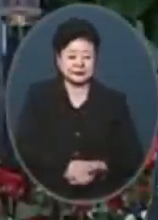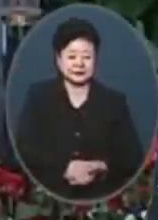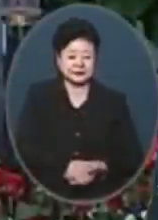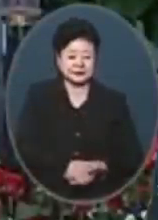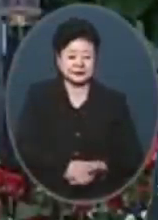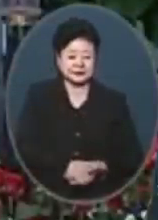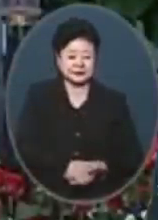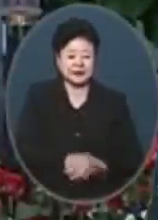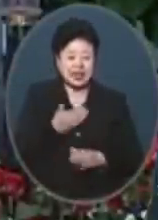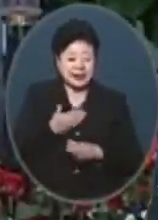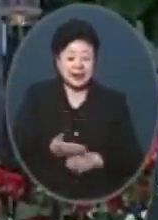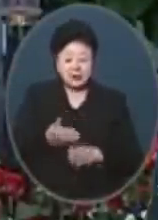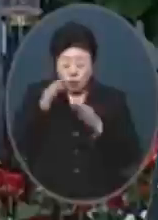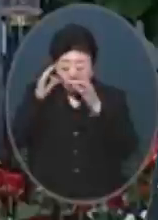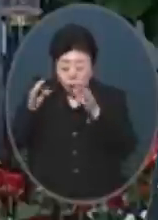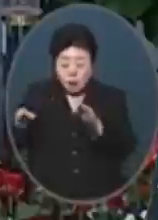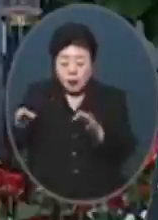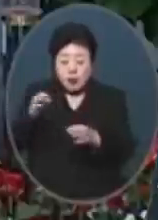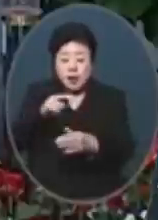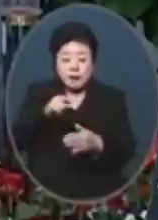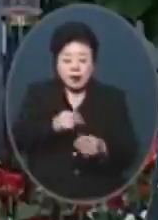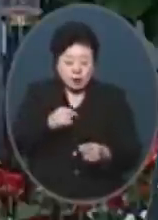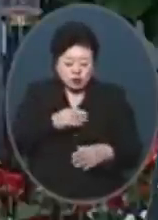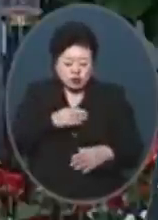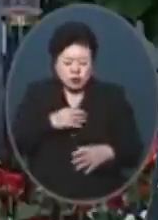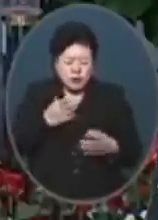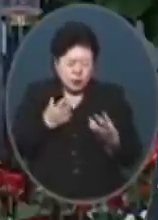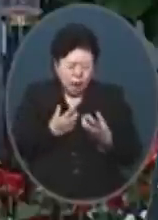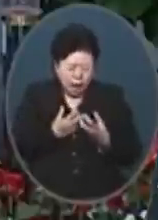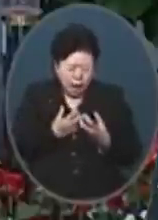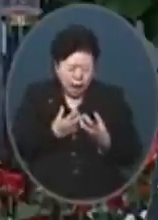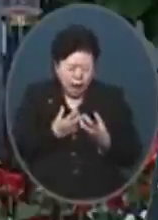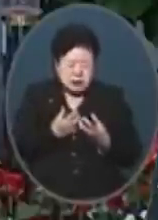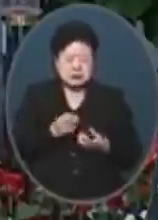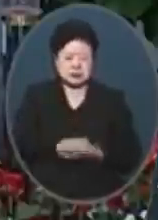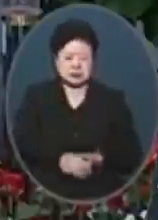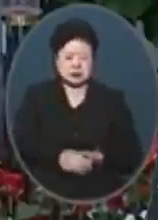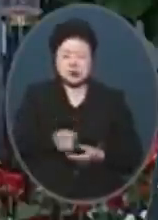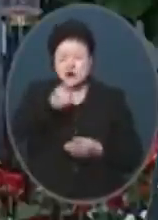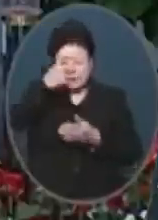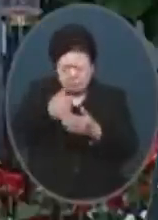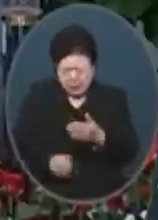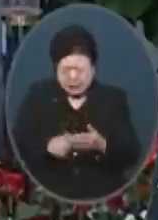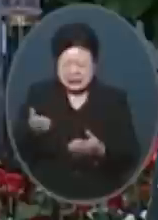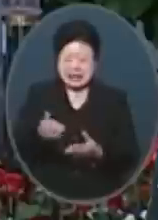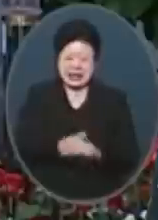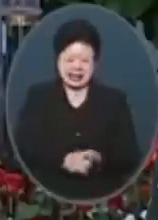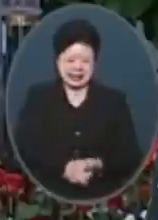바람을 볼 때 그 마음에 두려움이 가득 차서 물에 빠지고 말았습니다.